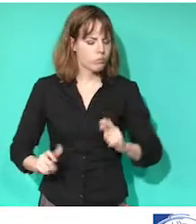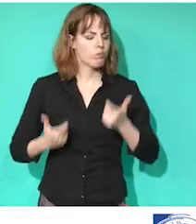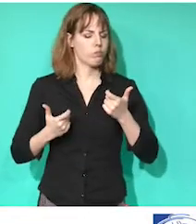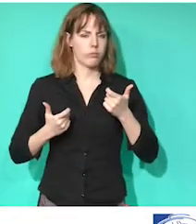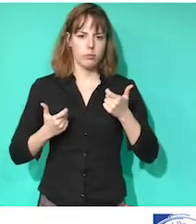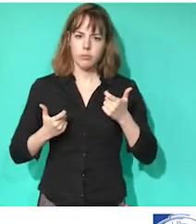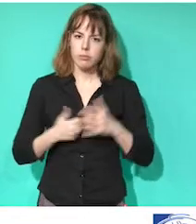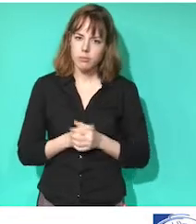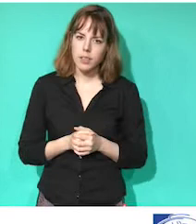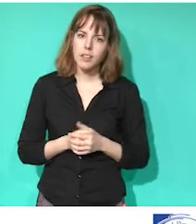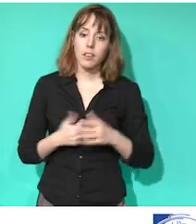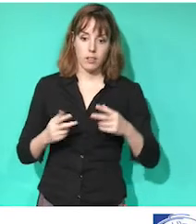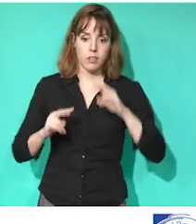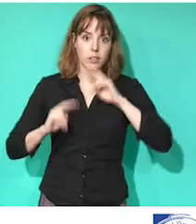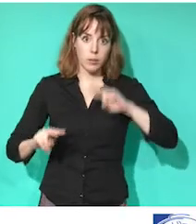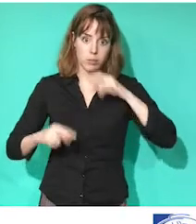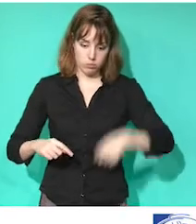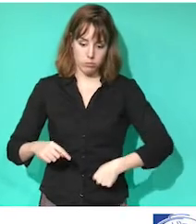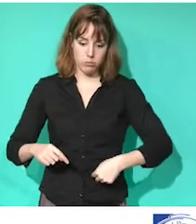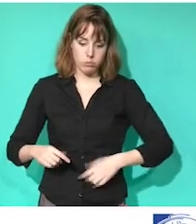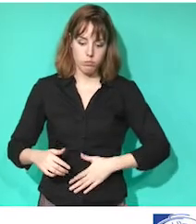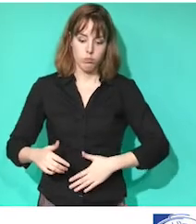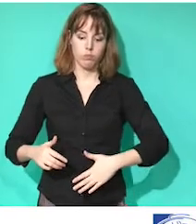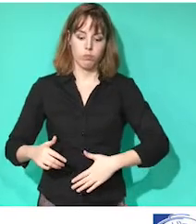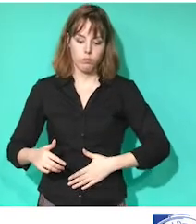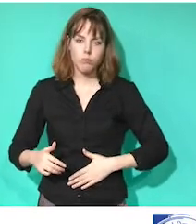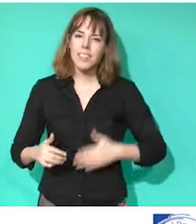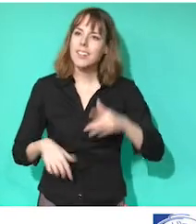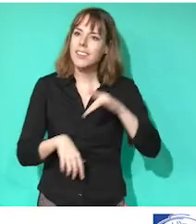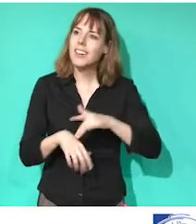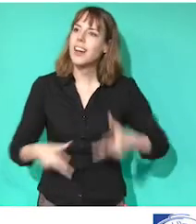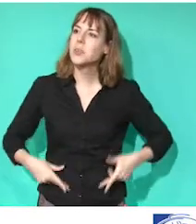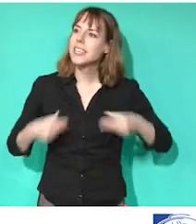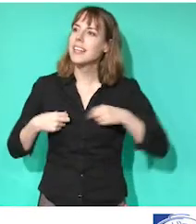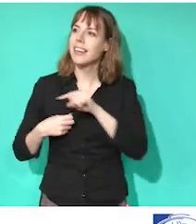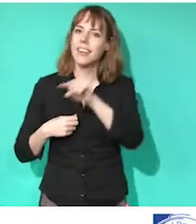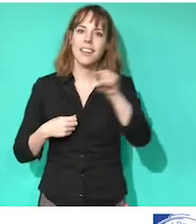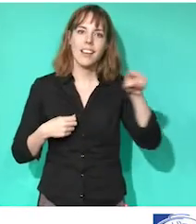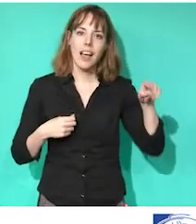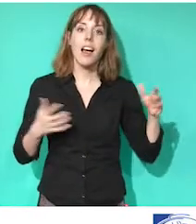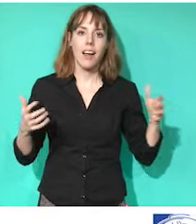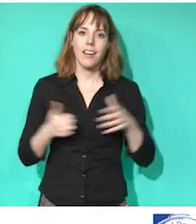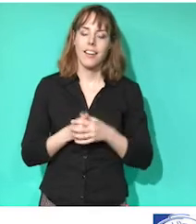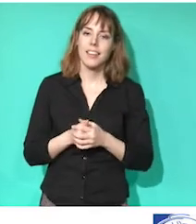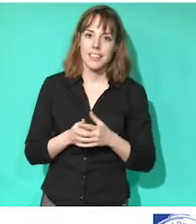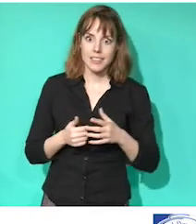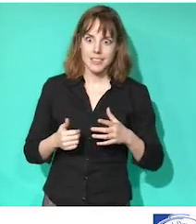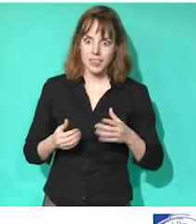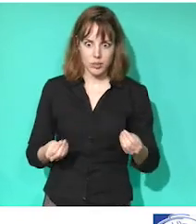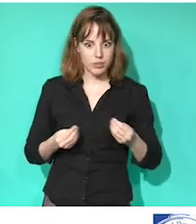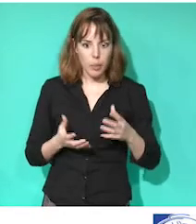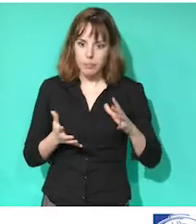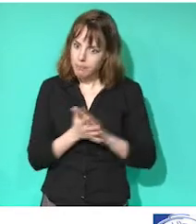quand on est, me disaient, la respiration abdominale. Je ne sais pas si parmi vous, il y en a qui ont participé à cet atelier, mais apparemment, ça a été très